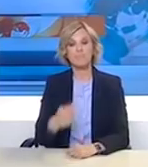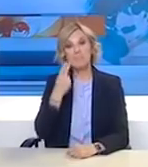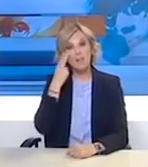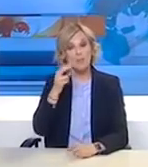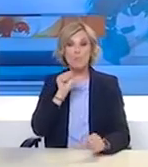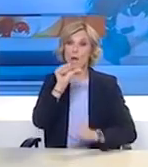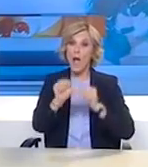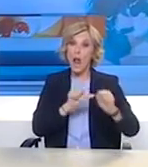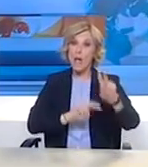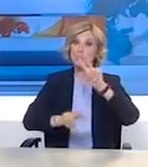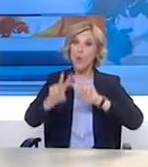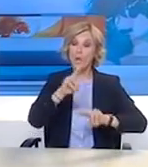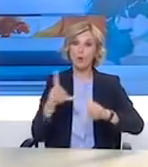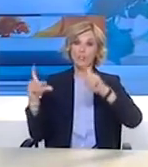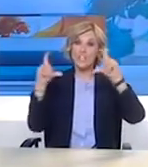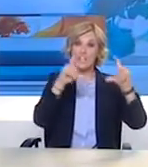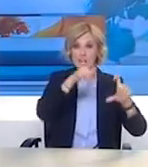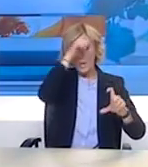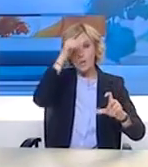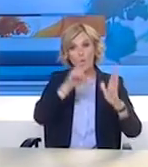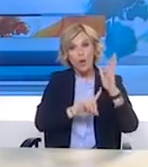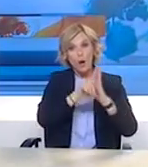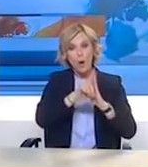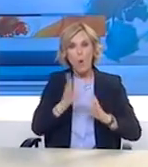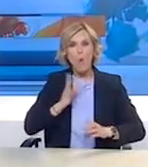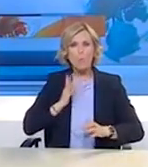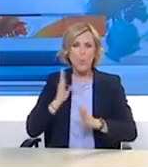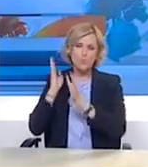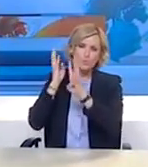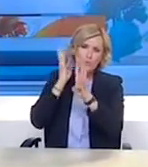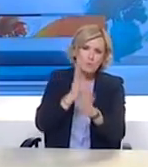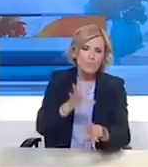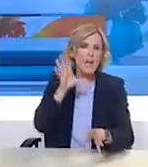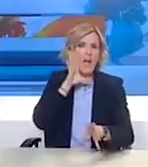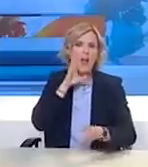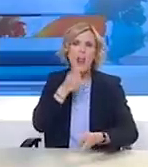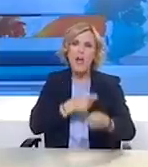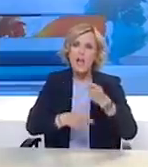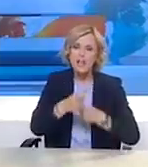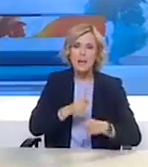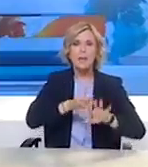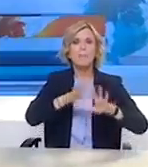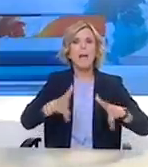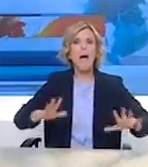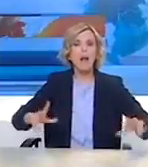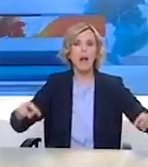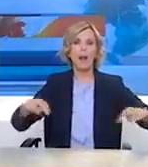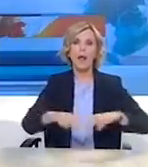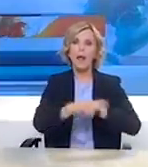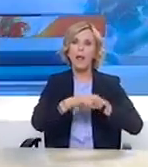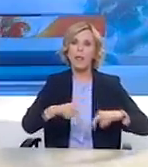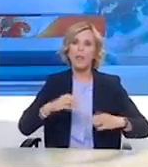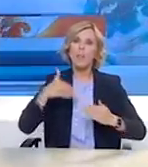είδαμε σήμερα εικόνες πολιτών να συνοστίζονται στις λαϊκές αγορές, αλλά και κατά μήκος της Αθηναϊκής Ριβιέρας. Εάν παρόμοια